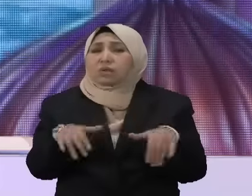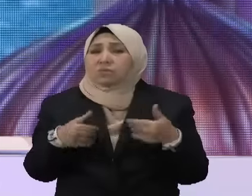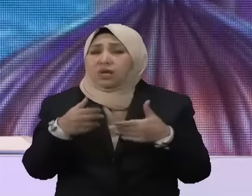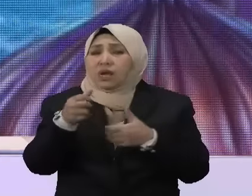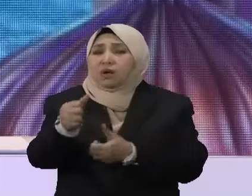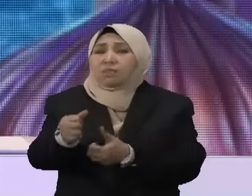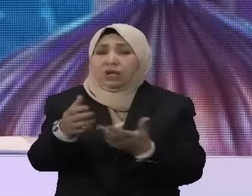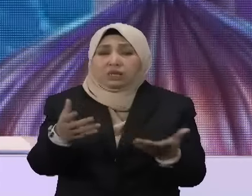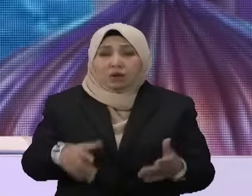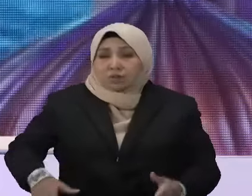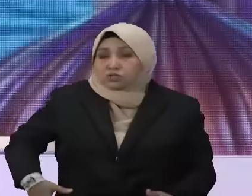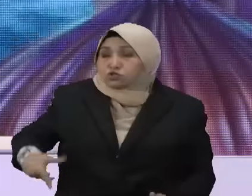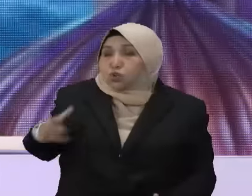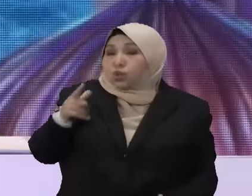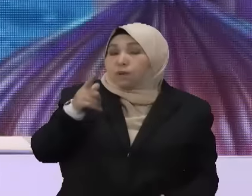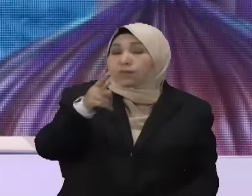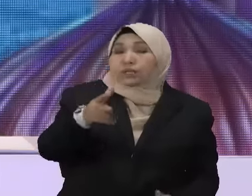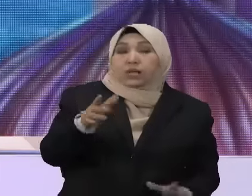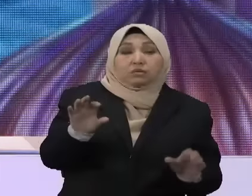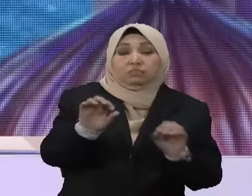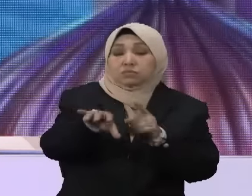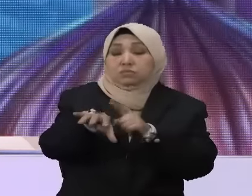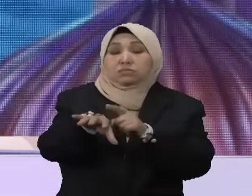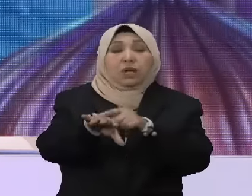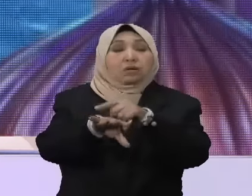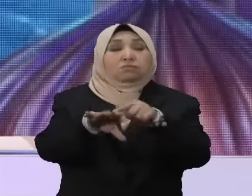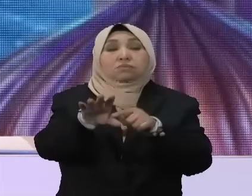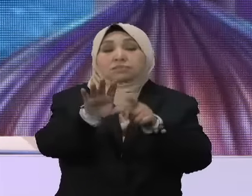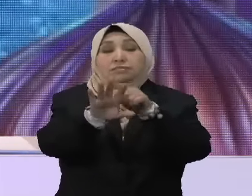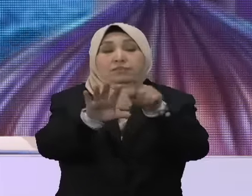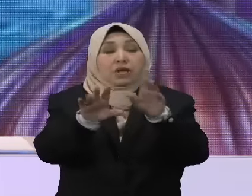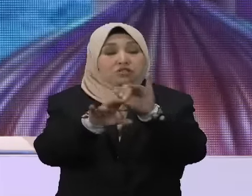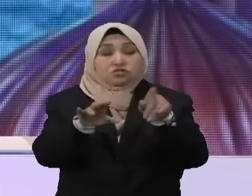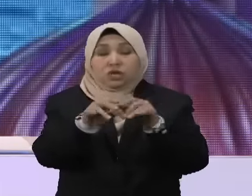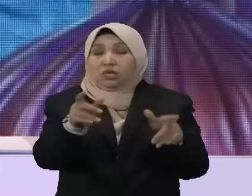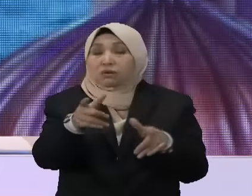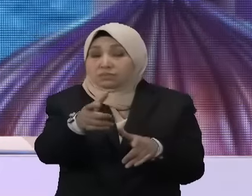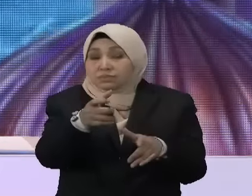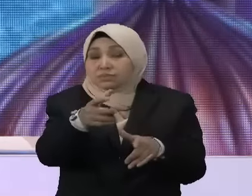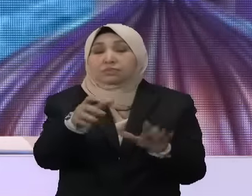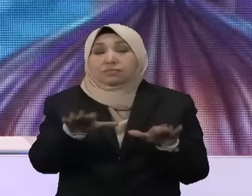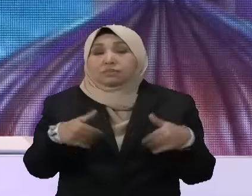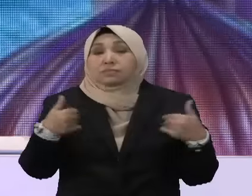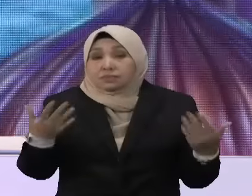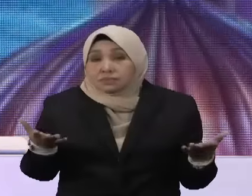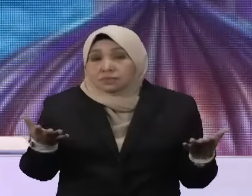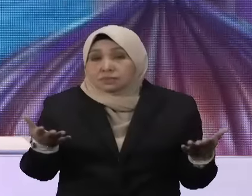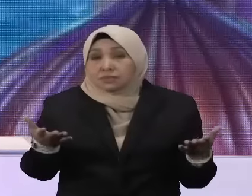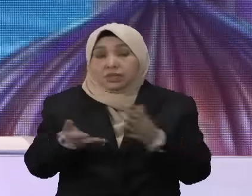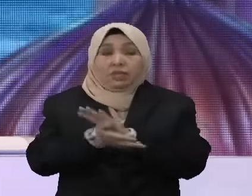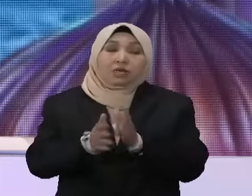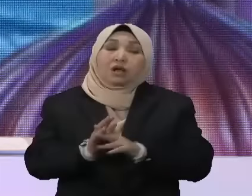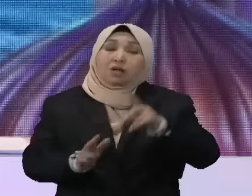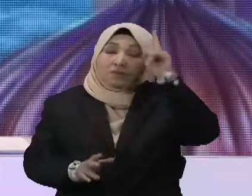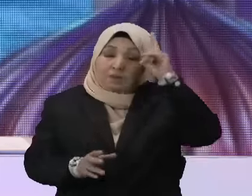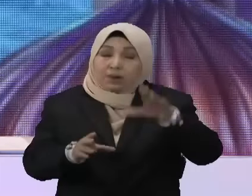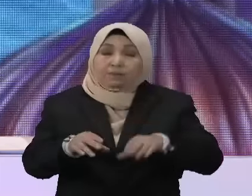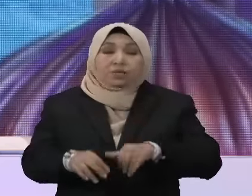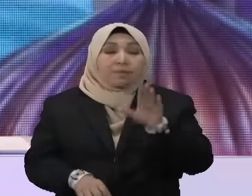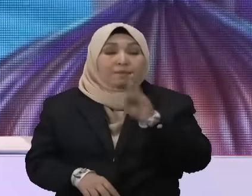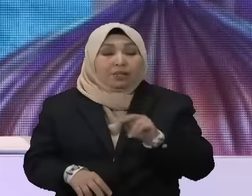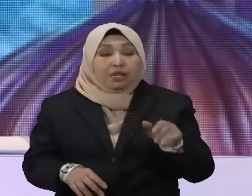pegang senjata? Pistol kita ambil, tak ada jari macam mana nak apa, tarik picu pistol tu. Jadi Allah SWT memilih perkataan banan kerana